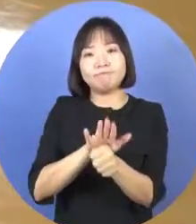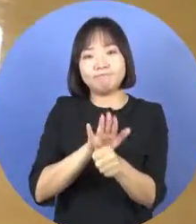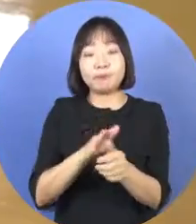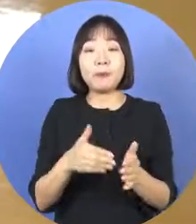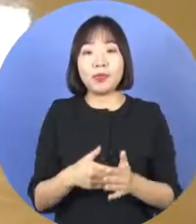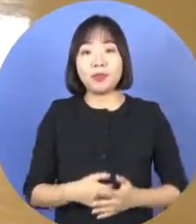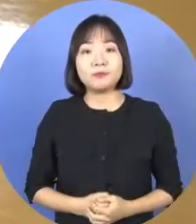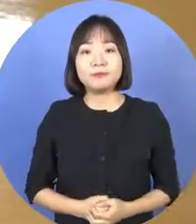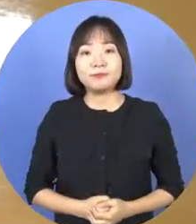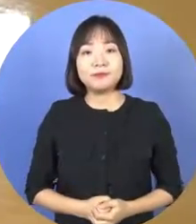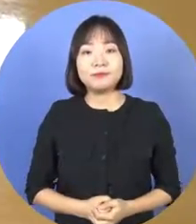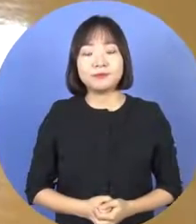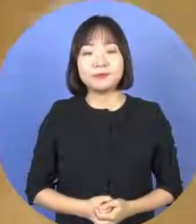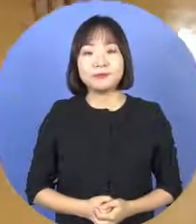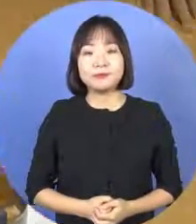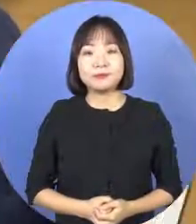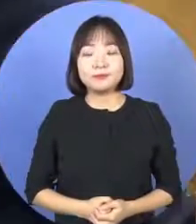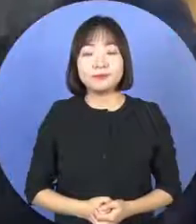관계자들을 격려했습니다.